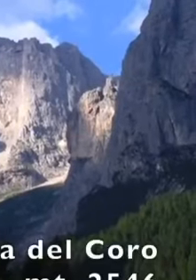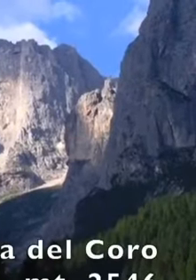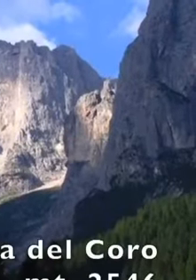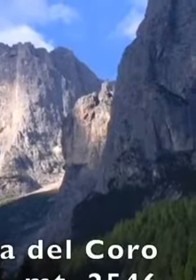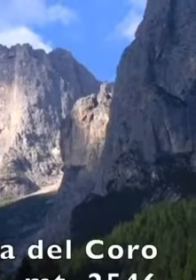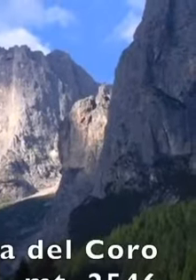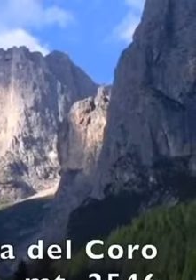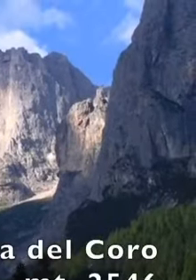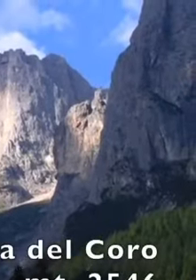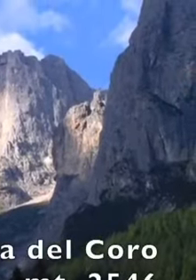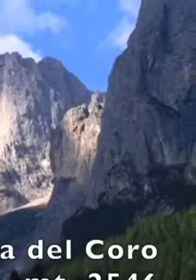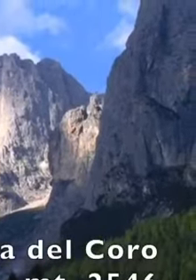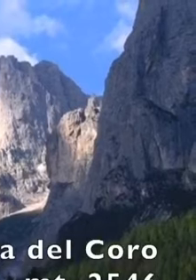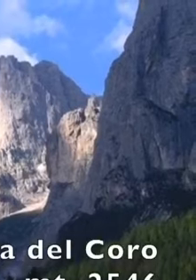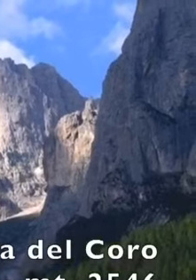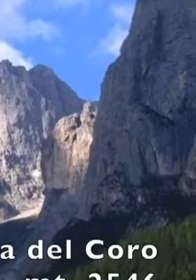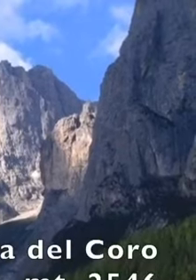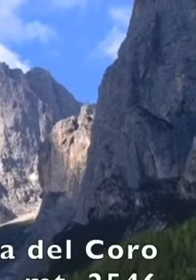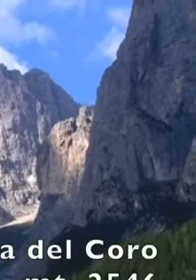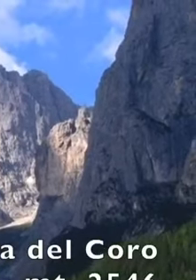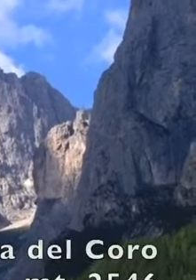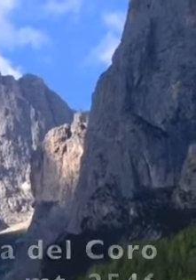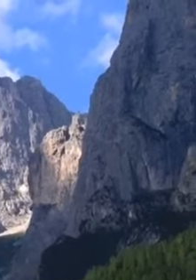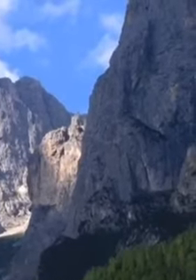verso la conquista